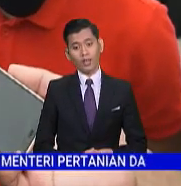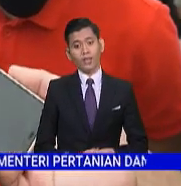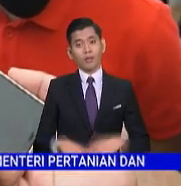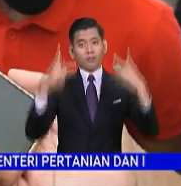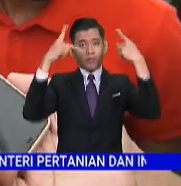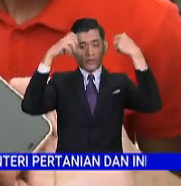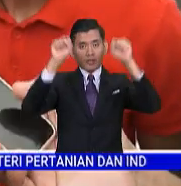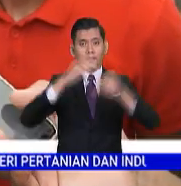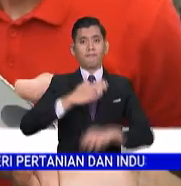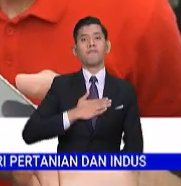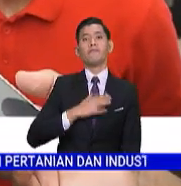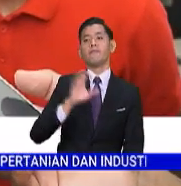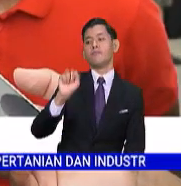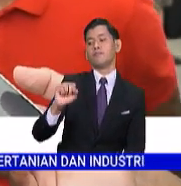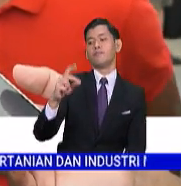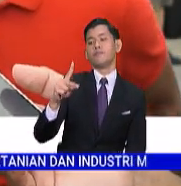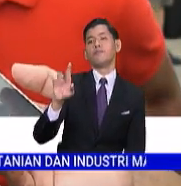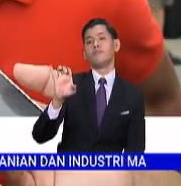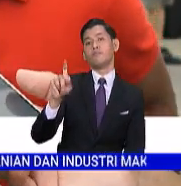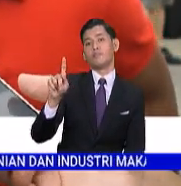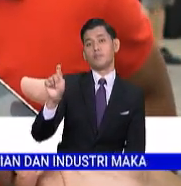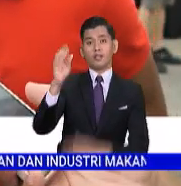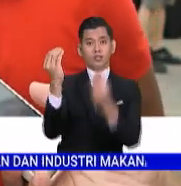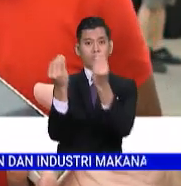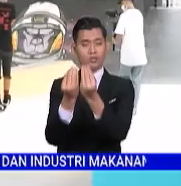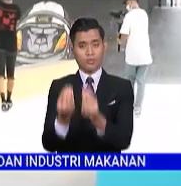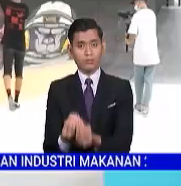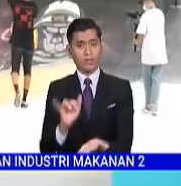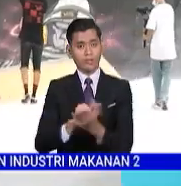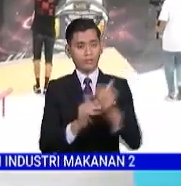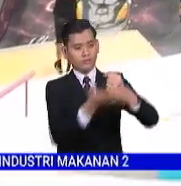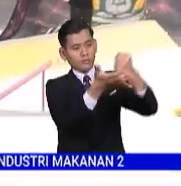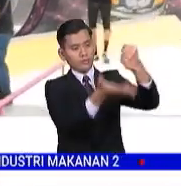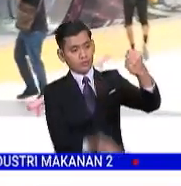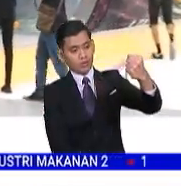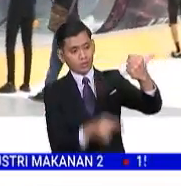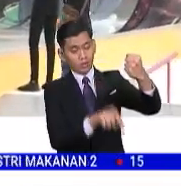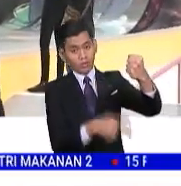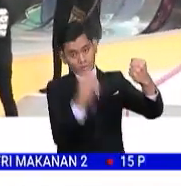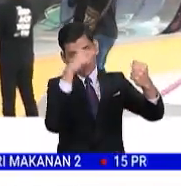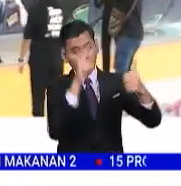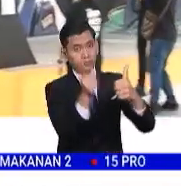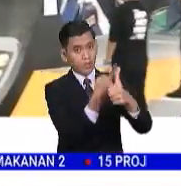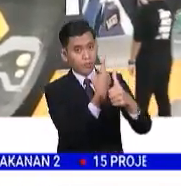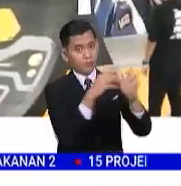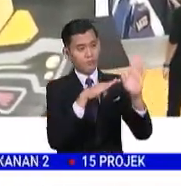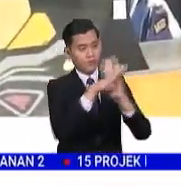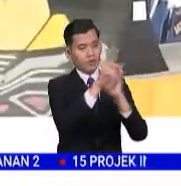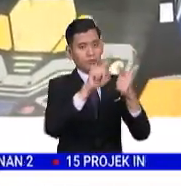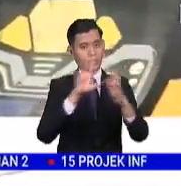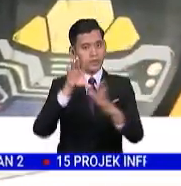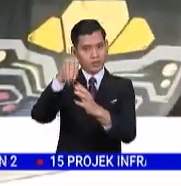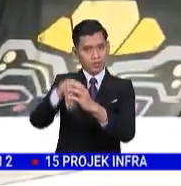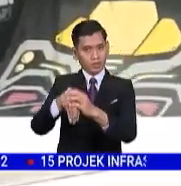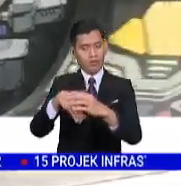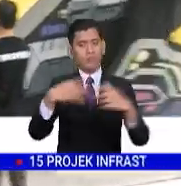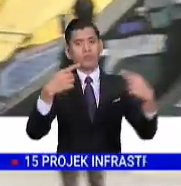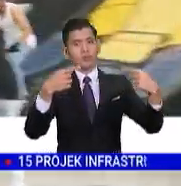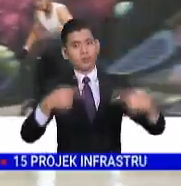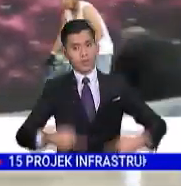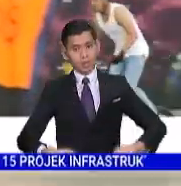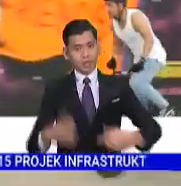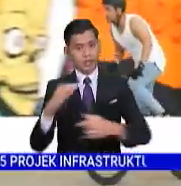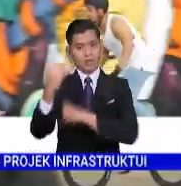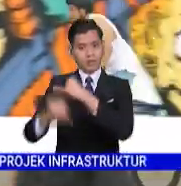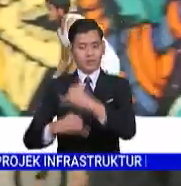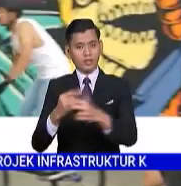Presiden MySkate Idrus Tambarin berkata jumlah berkenaan meliputi pembangunan, penyertaan kejohanan antarabangsa dan kos